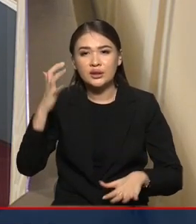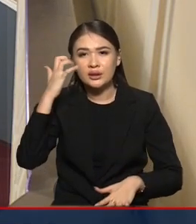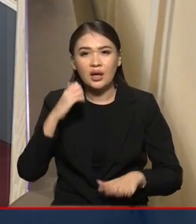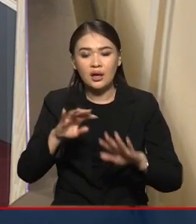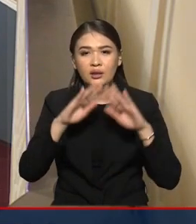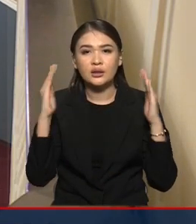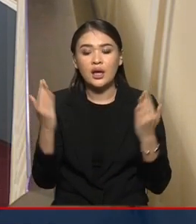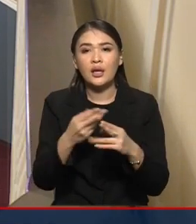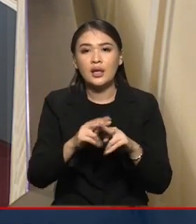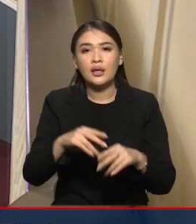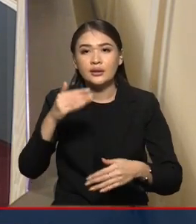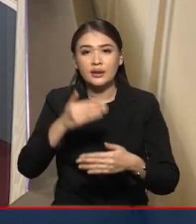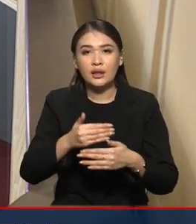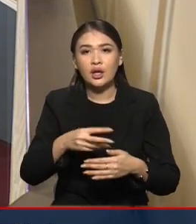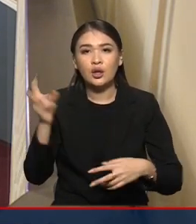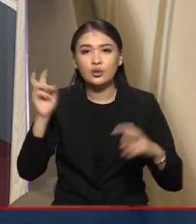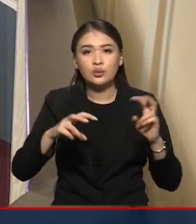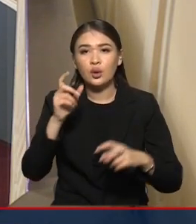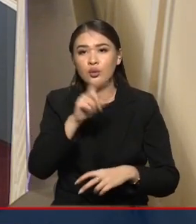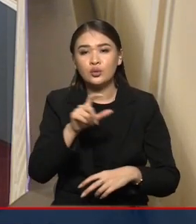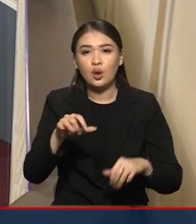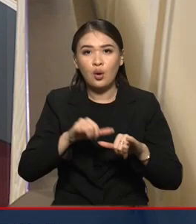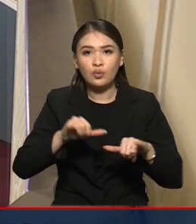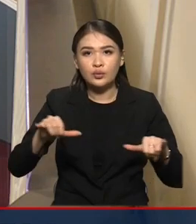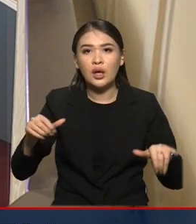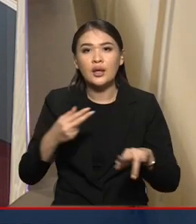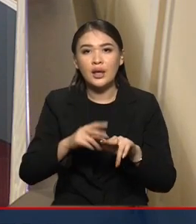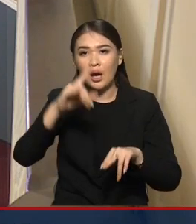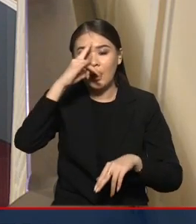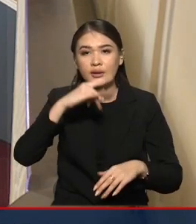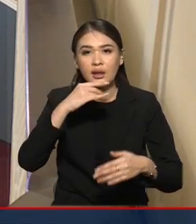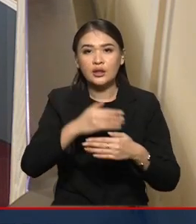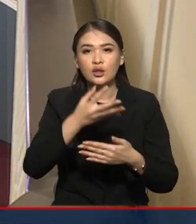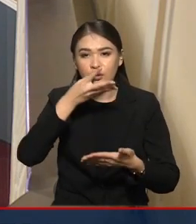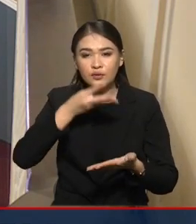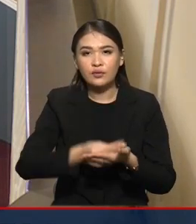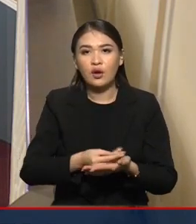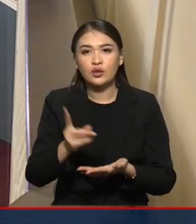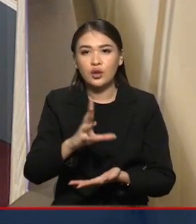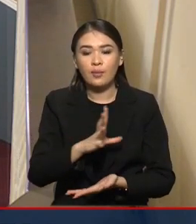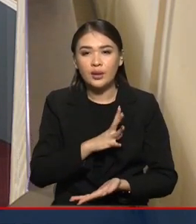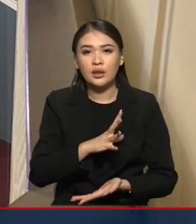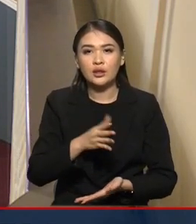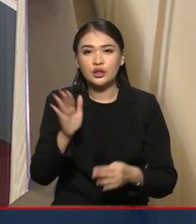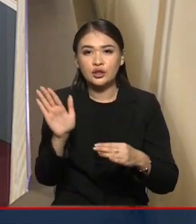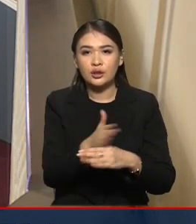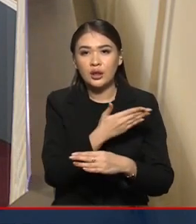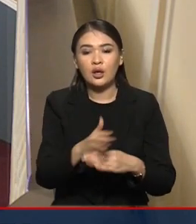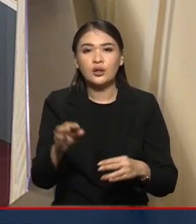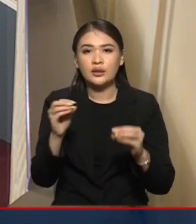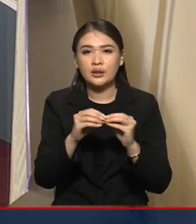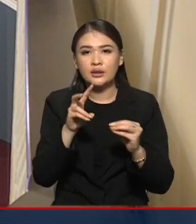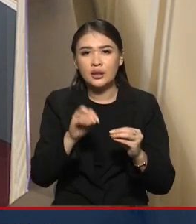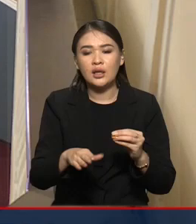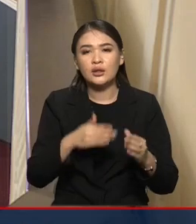үстіне соңғы кездері театрға келушілер саны көбейгендіктен қазақ театры өзінің еншісін алып, жеке шығуды 10 жылдан бері